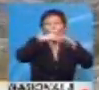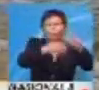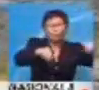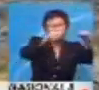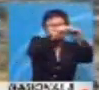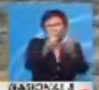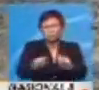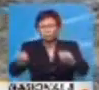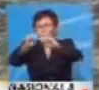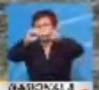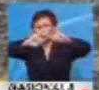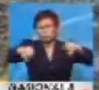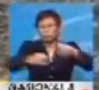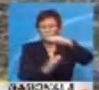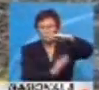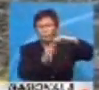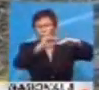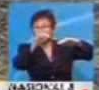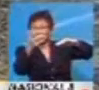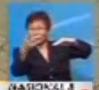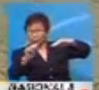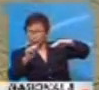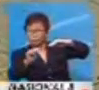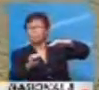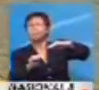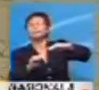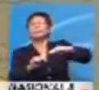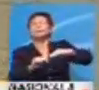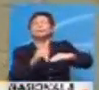Surau Jemaat di bawah jabatan agama Islam wilayah